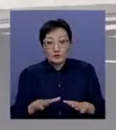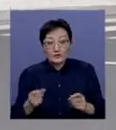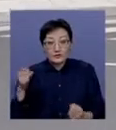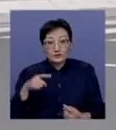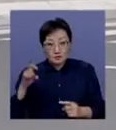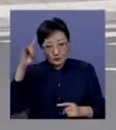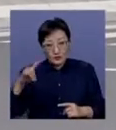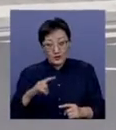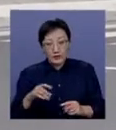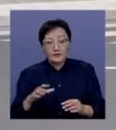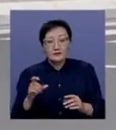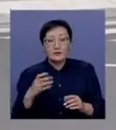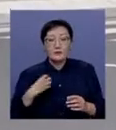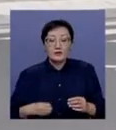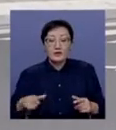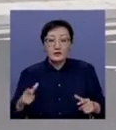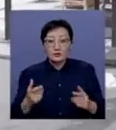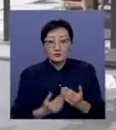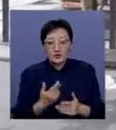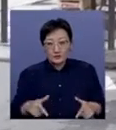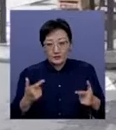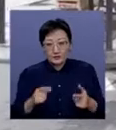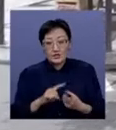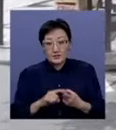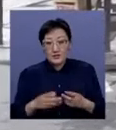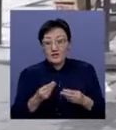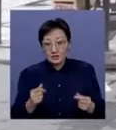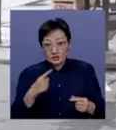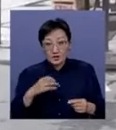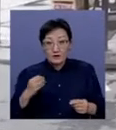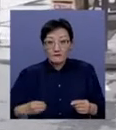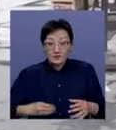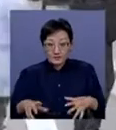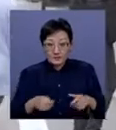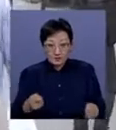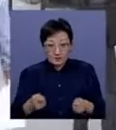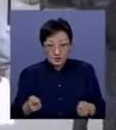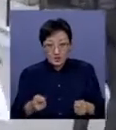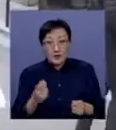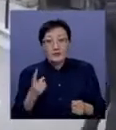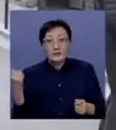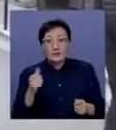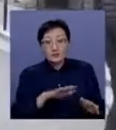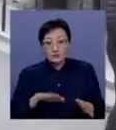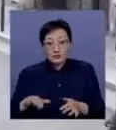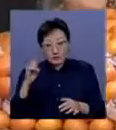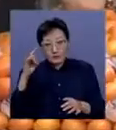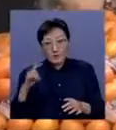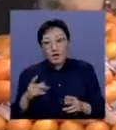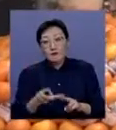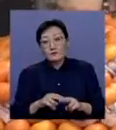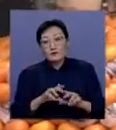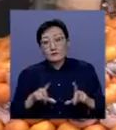сәйкесінше елдегі экономиканың қайта жаңғыруына оңтайлы әсер етеді дейді Франция басшысы. Ал бір аптадан кейін елде мектептер